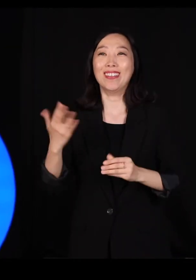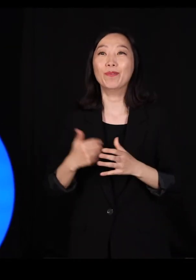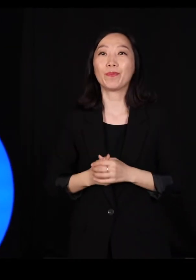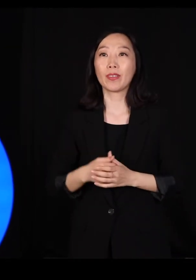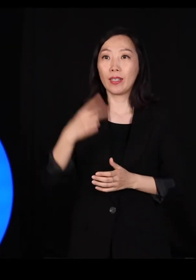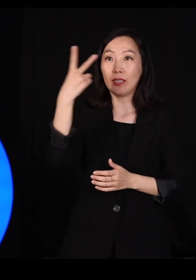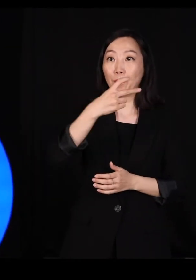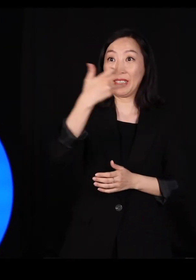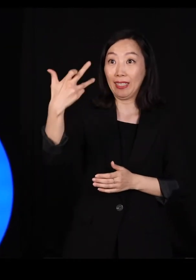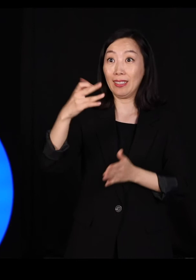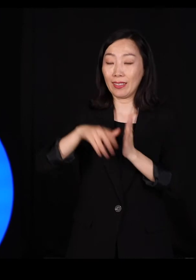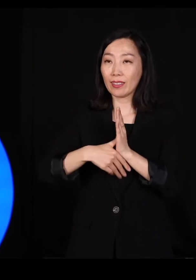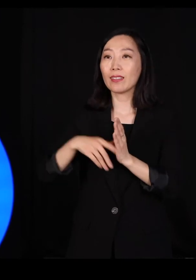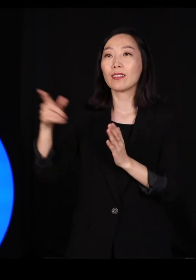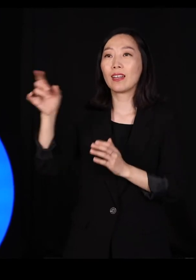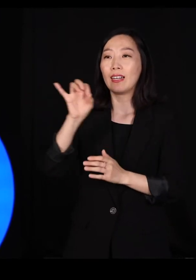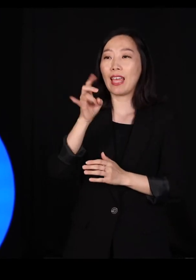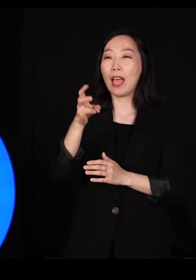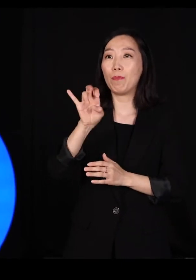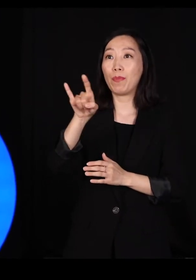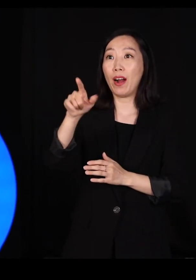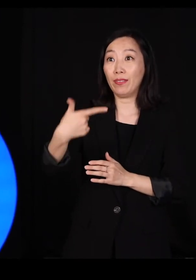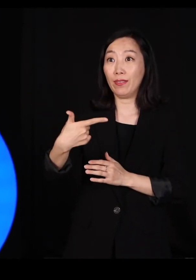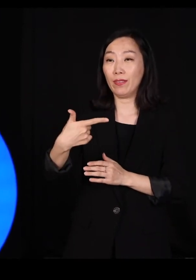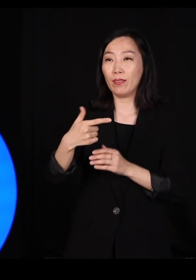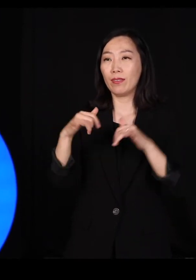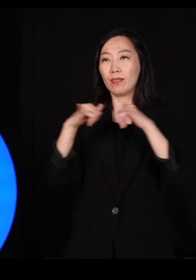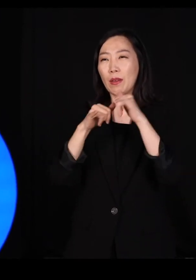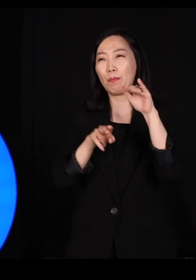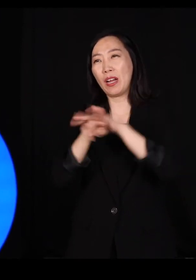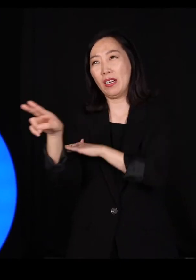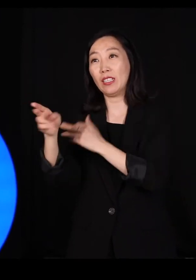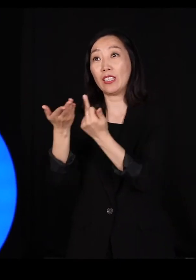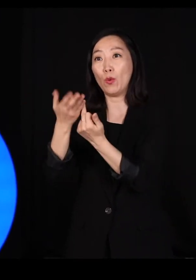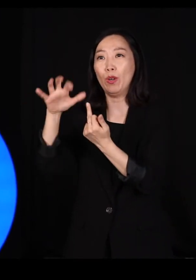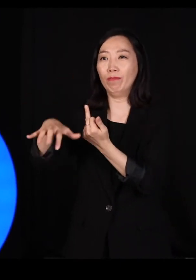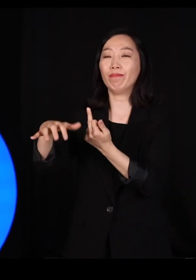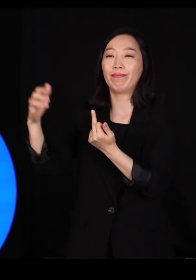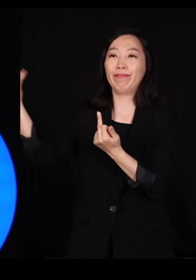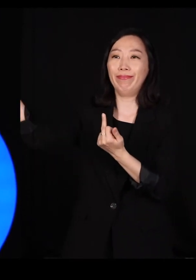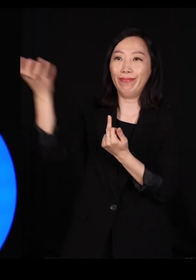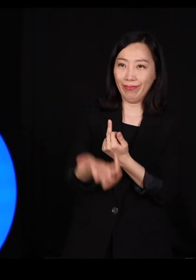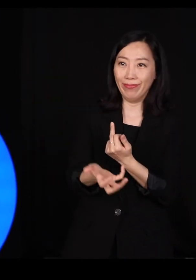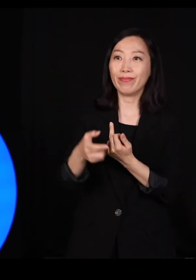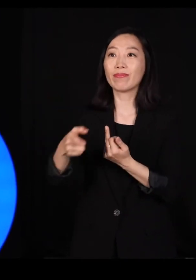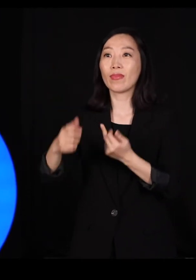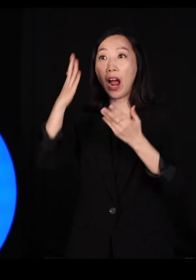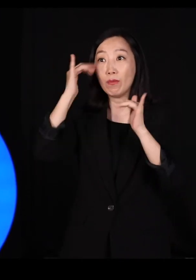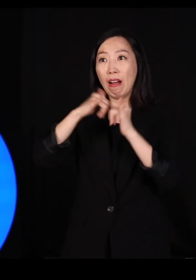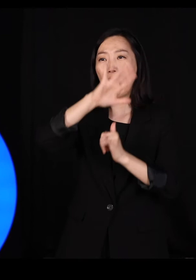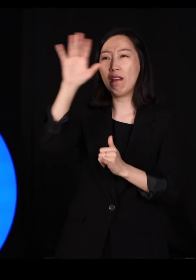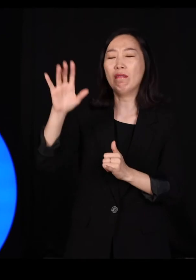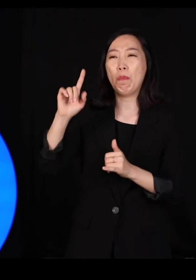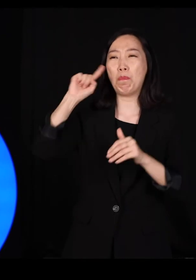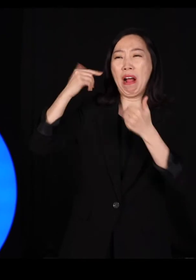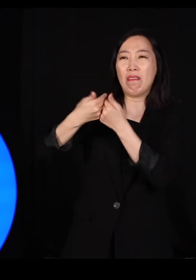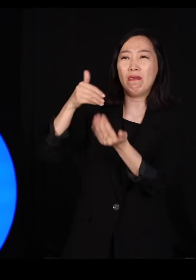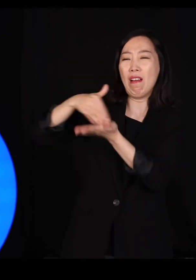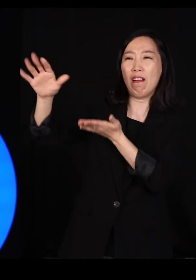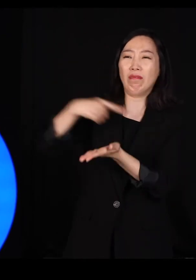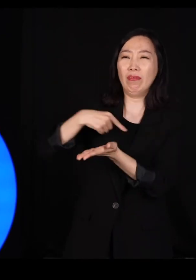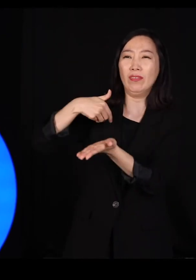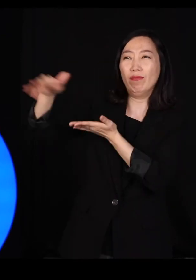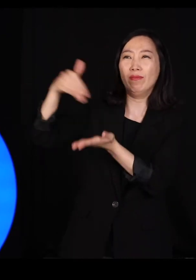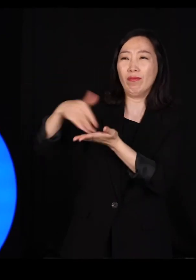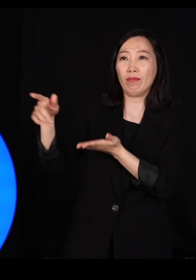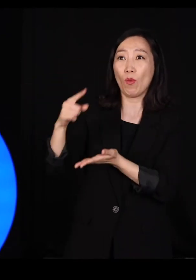2018 년에 예멘 난민 500 명이 제주도에 왔습니다. 그때 많은 한국인들이 거부했습니다. "난민 인정하면